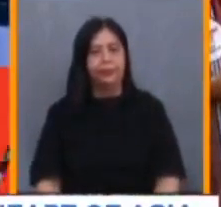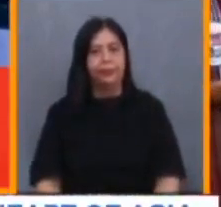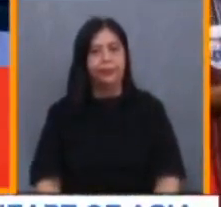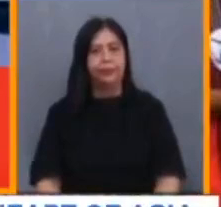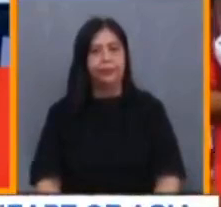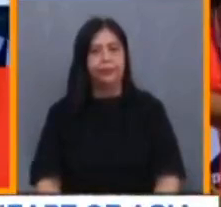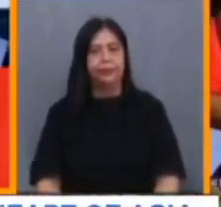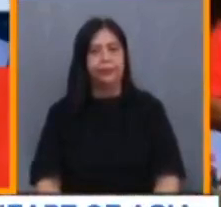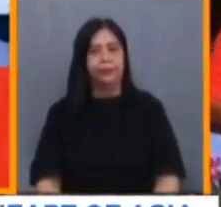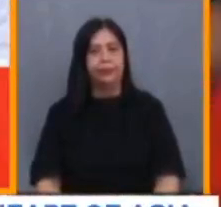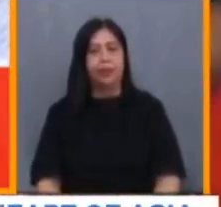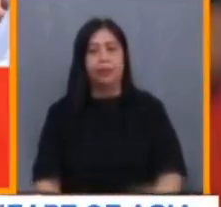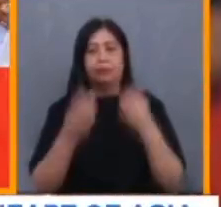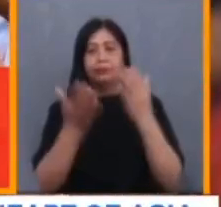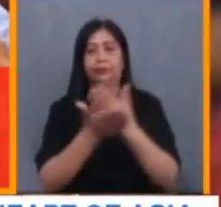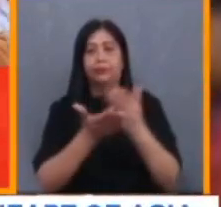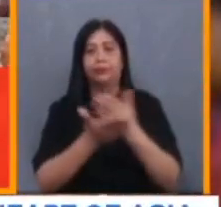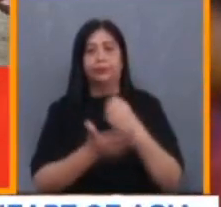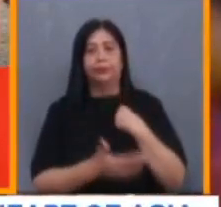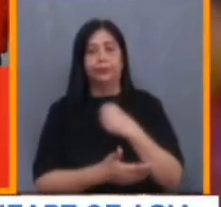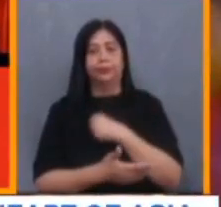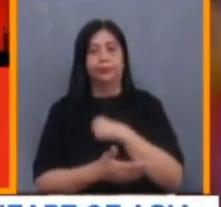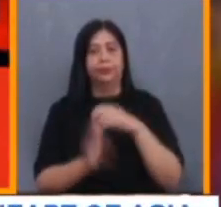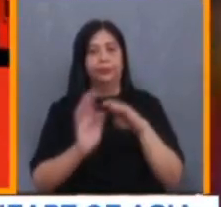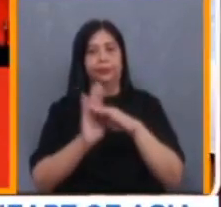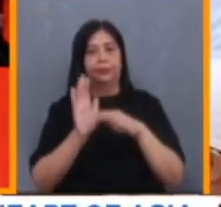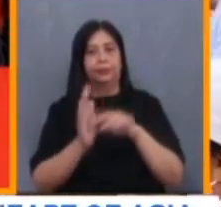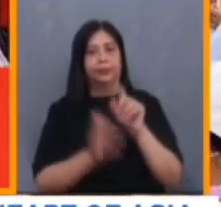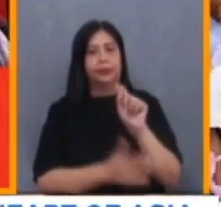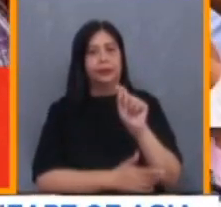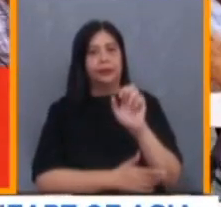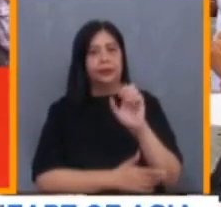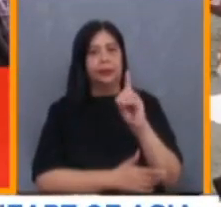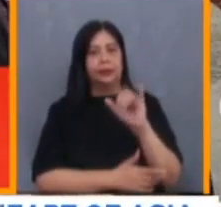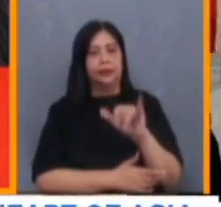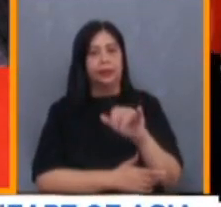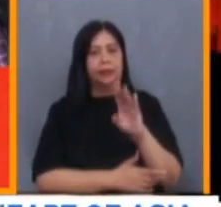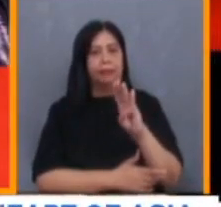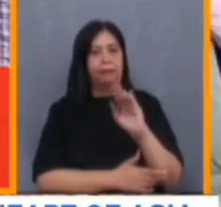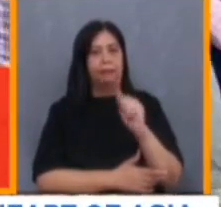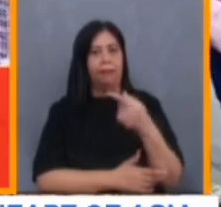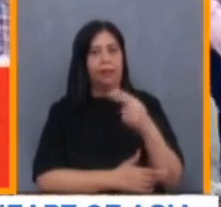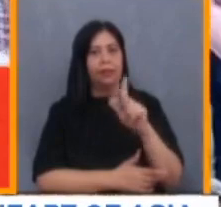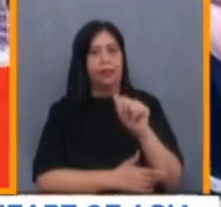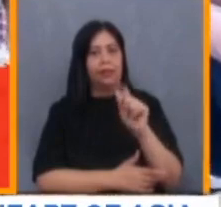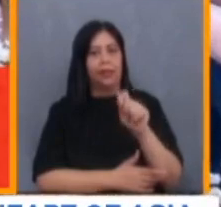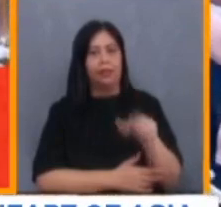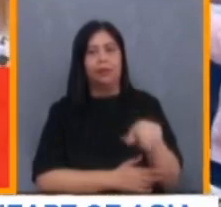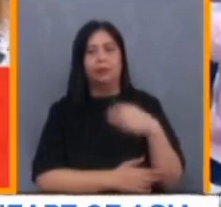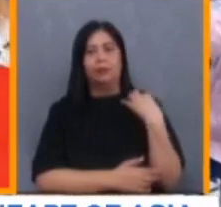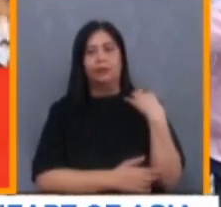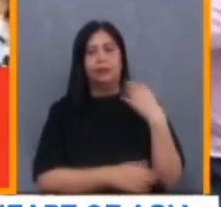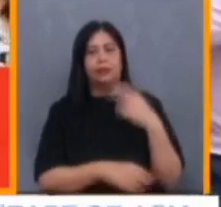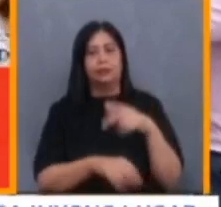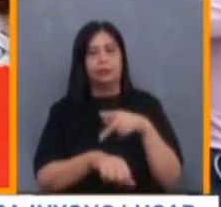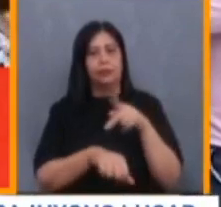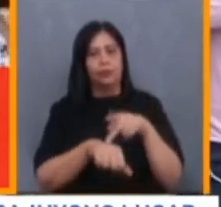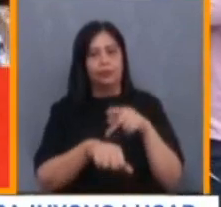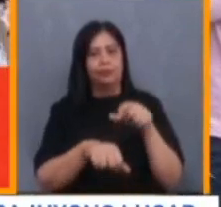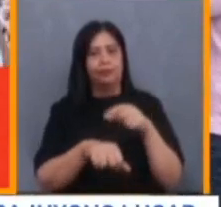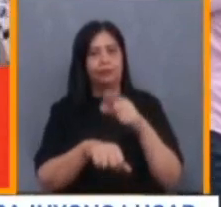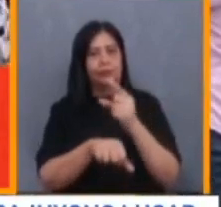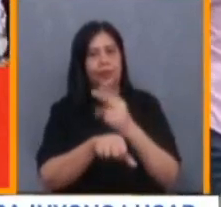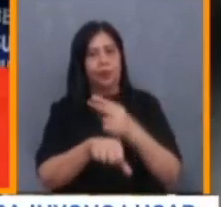Ibinahagi ni senatorial aspirant Teddy Baguilat ang kanyang pagbisita sa Provincial Volunteer Center at Leni-Kiko Provincial Headquarters